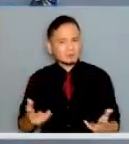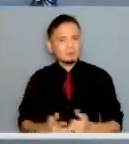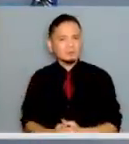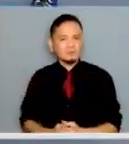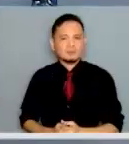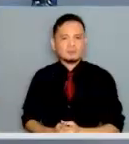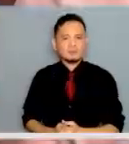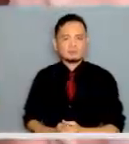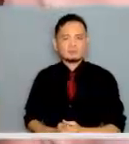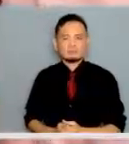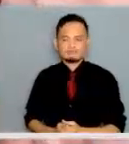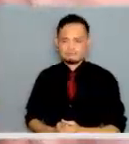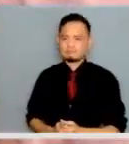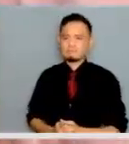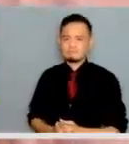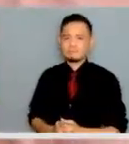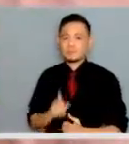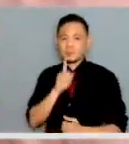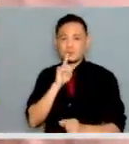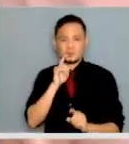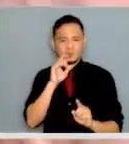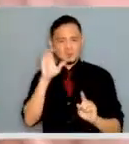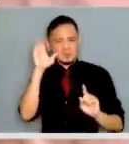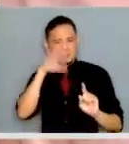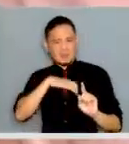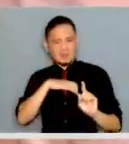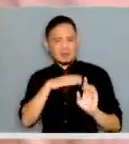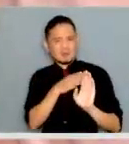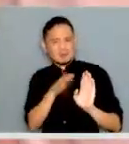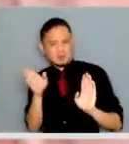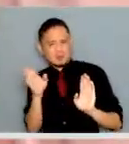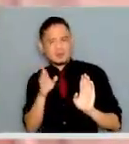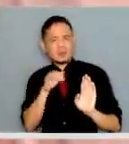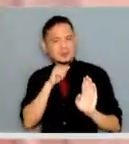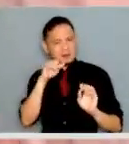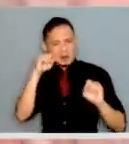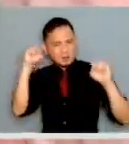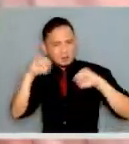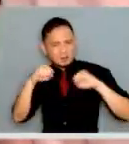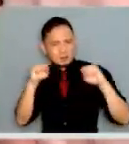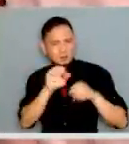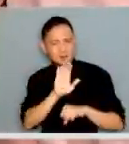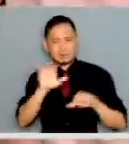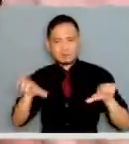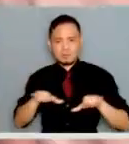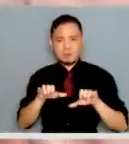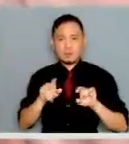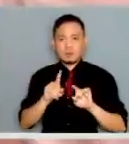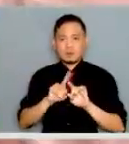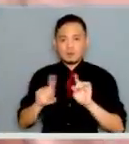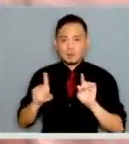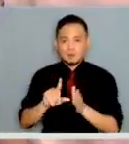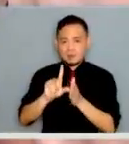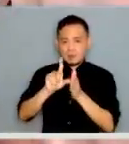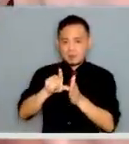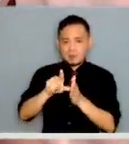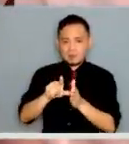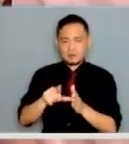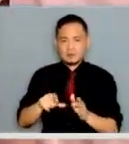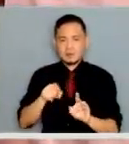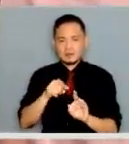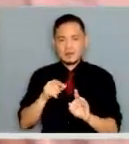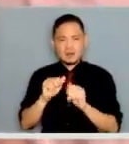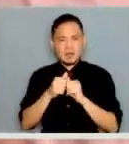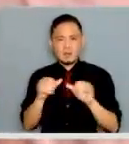minsan po talaga misfit sila, minsan hindi ka-agree sa lahat ng mga ginagawa nila. Pero at the end of the day, tulad nga ng kinanta namin, how do you